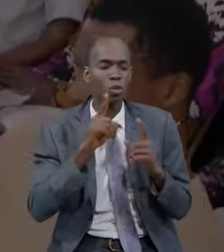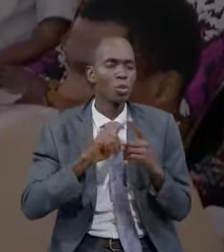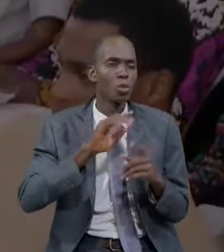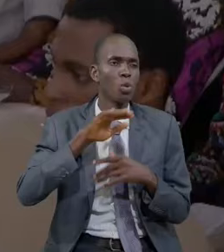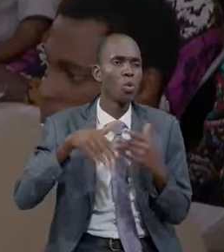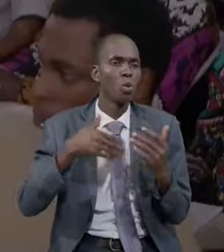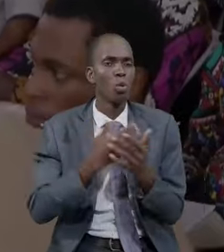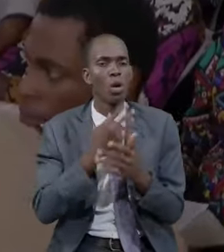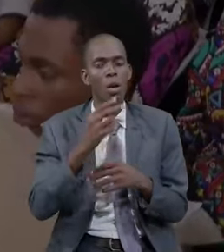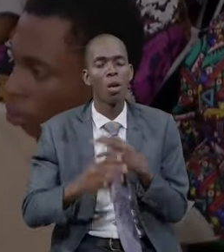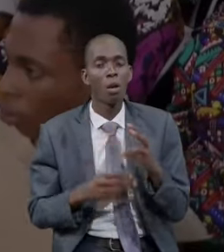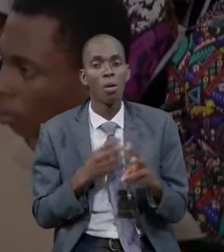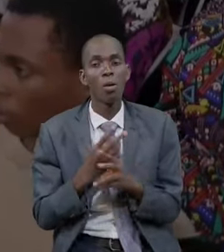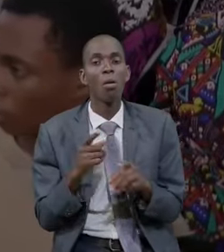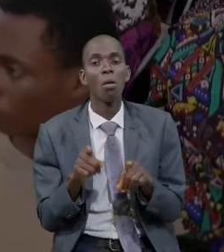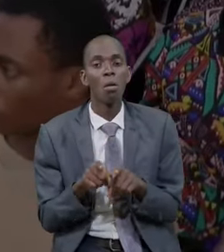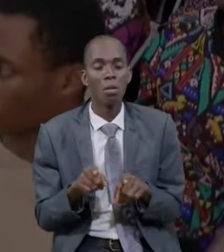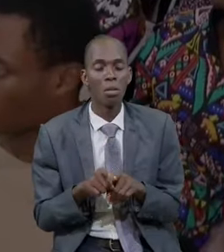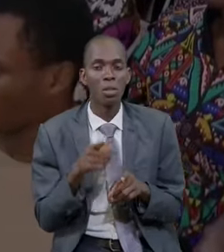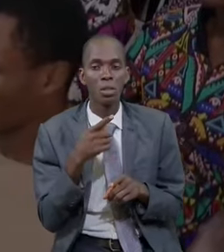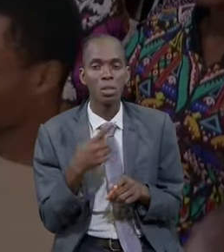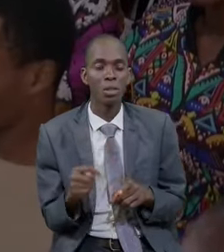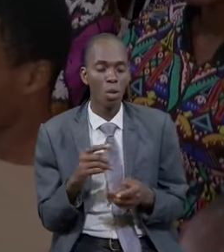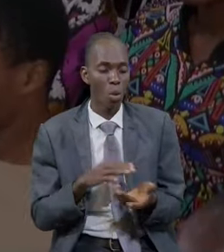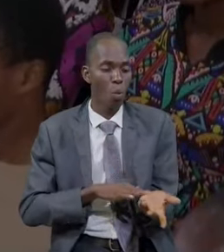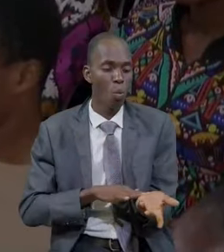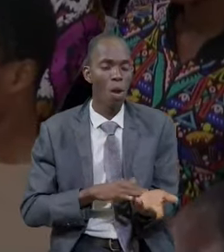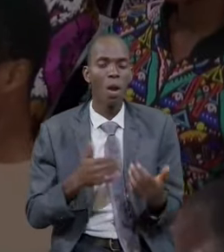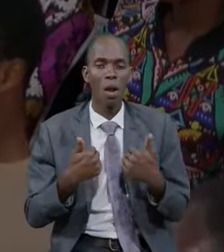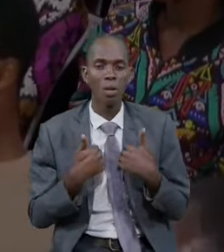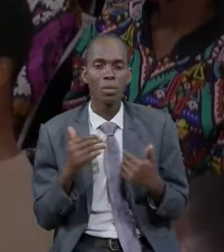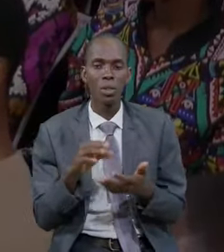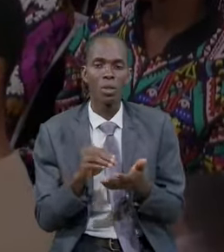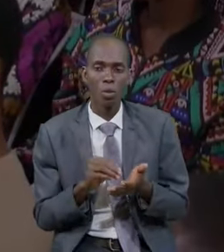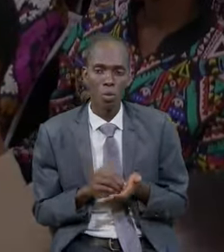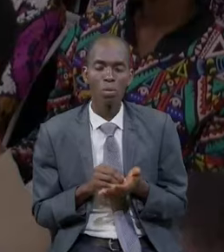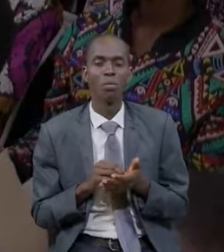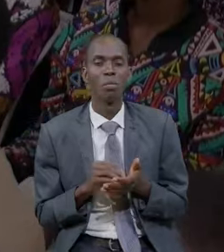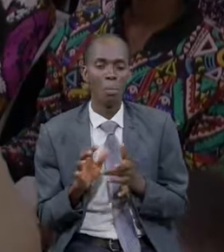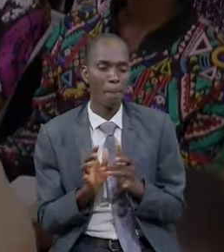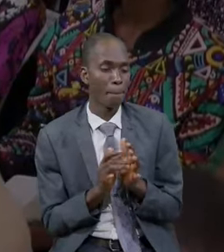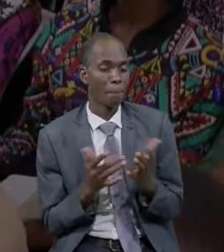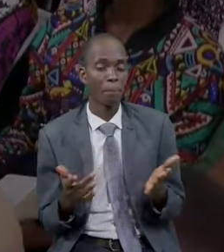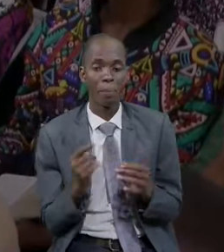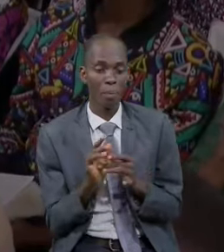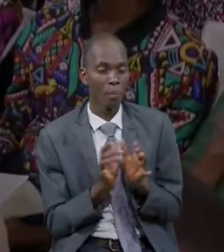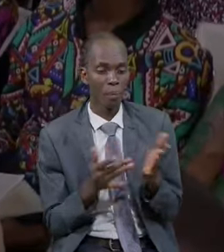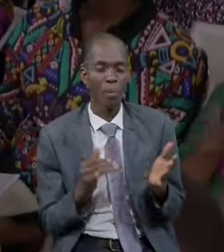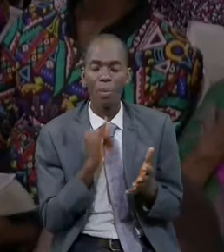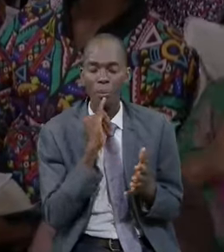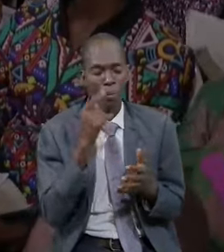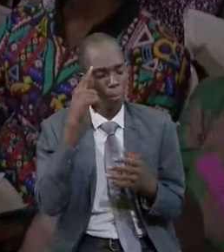entier, même les blancs ont leur idole. Et la Bible est écrite pour tout le monde. Et il